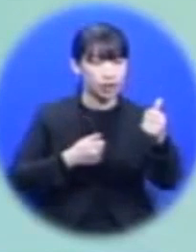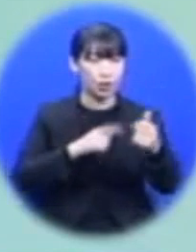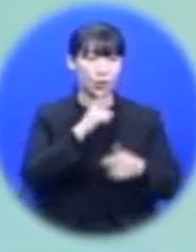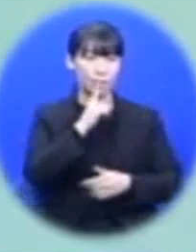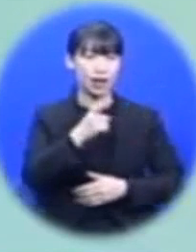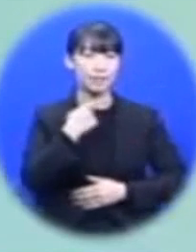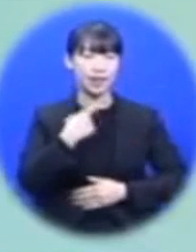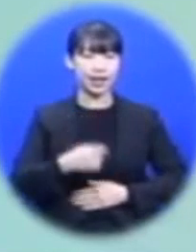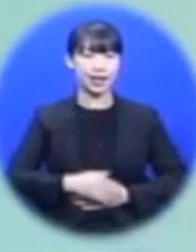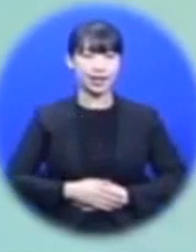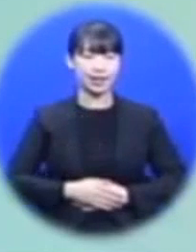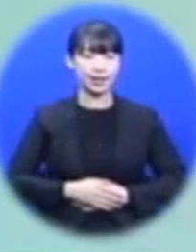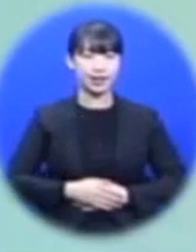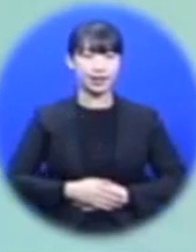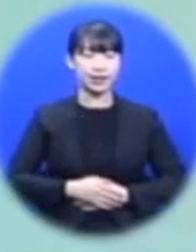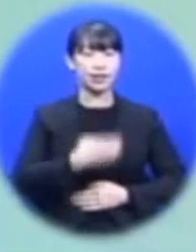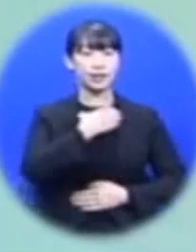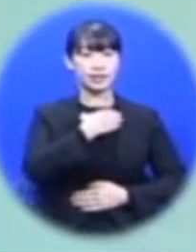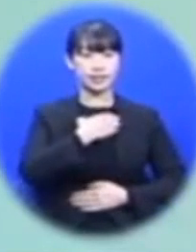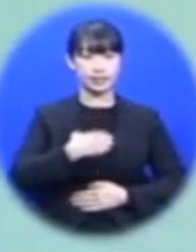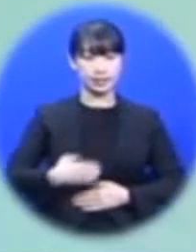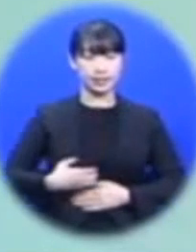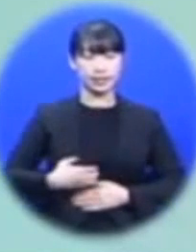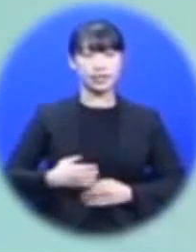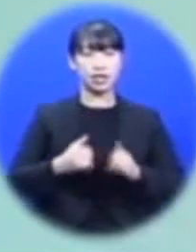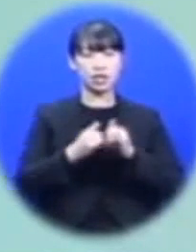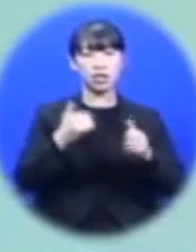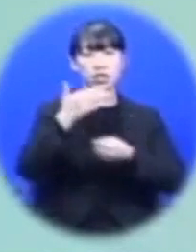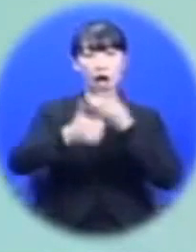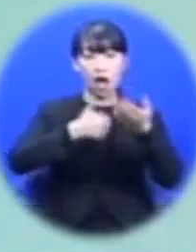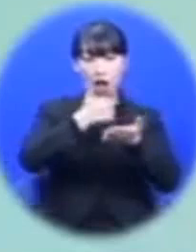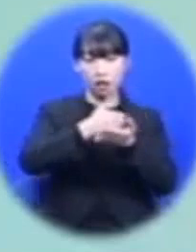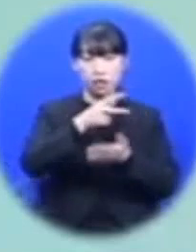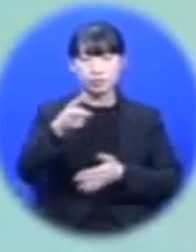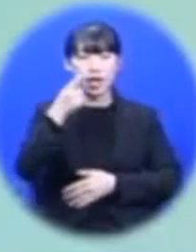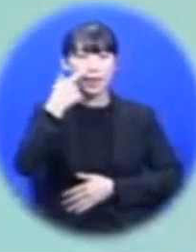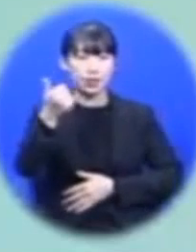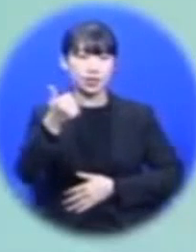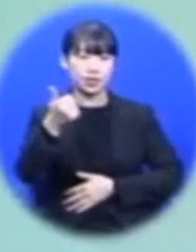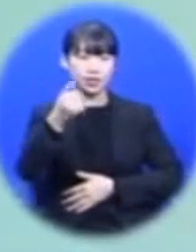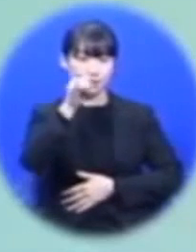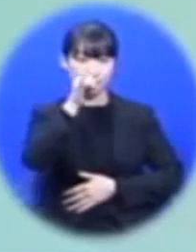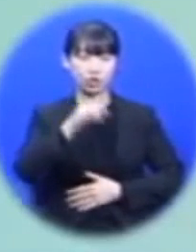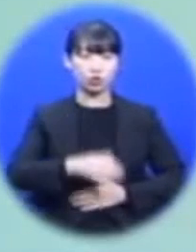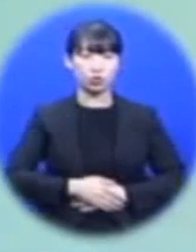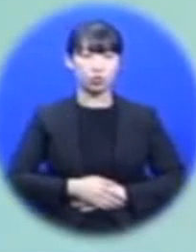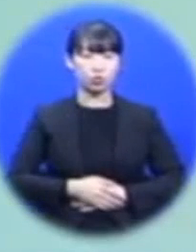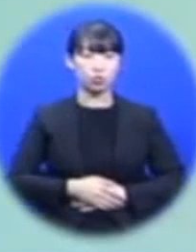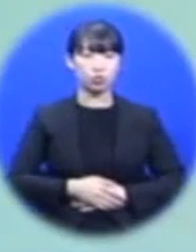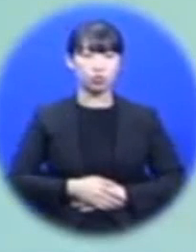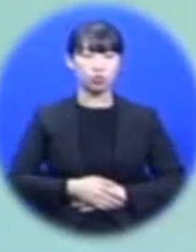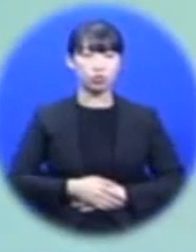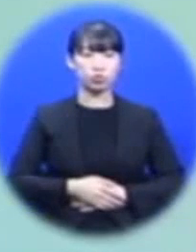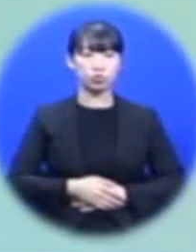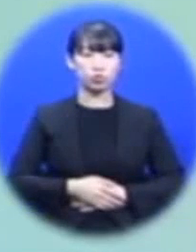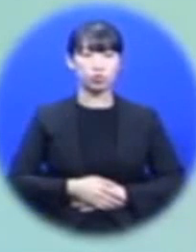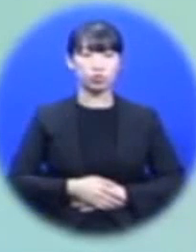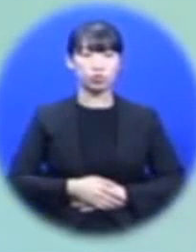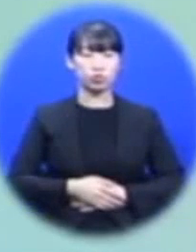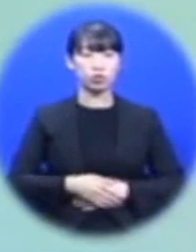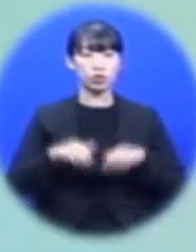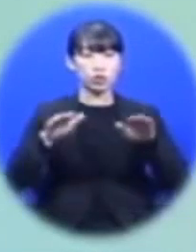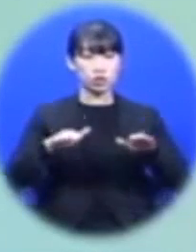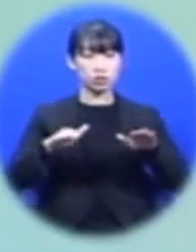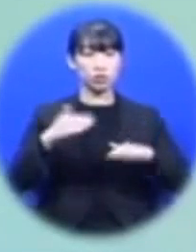말씀하셨어 제자들은 하나님을 아버지라고 부른 거예요 그런데 제자들만 그렇습니까 아 지금